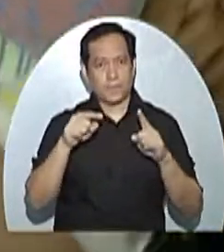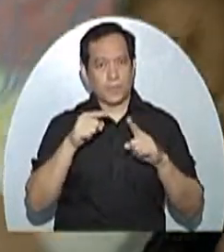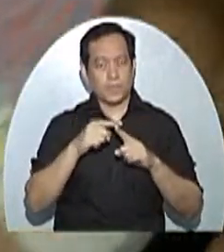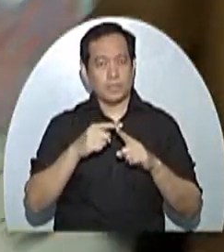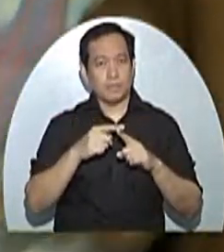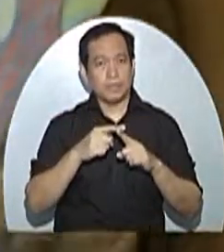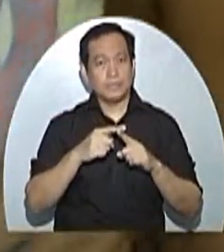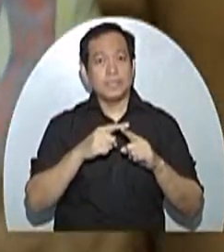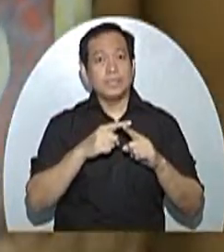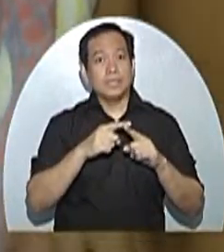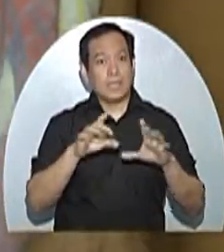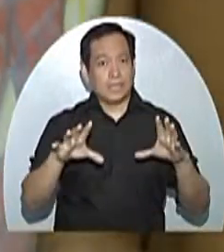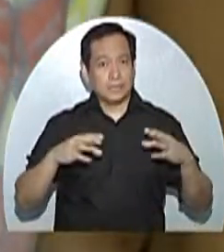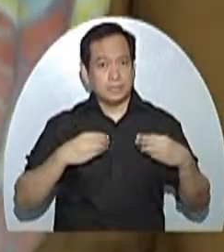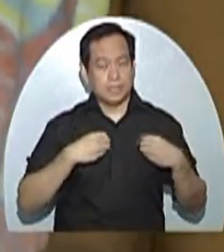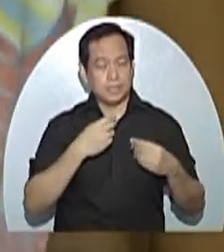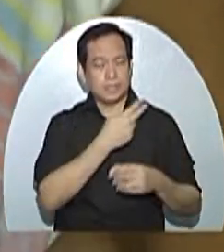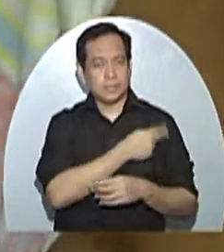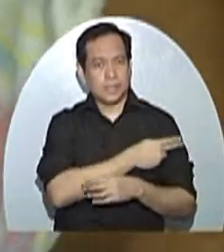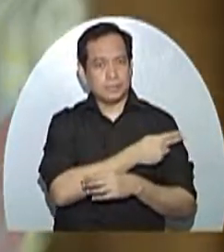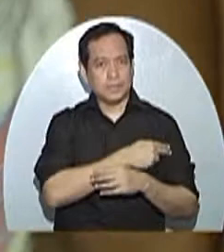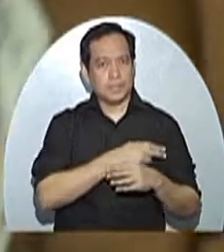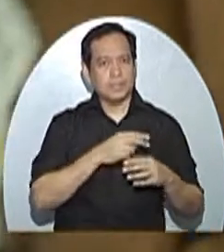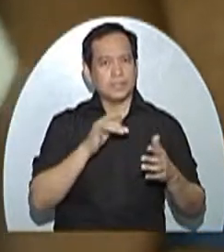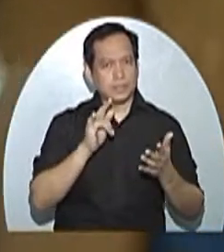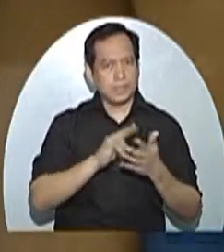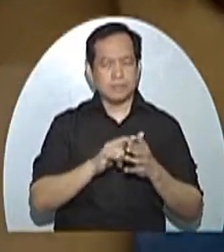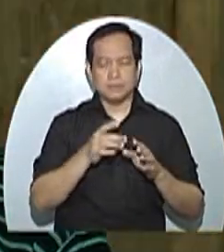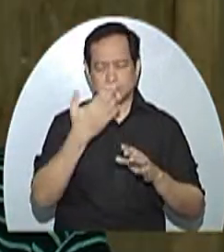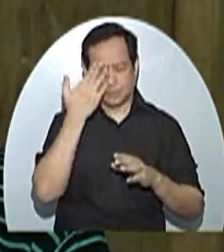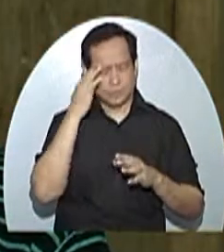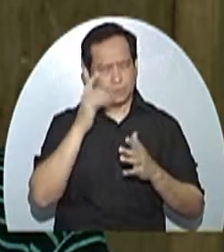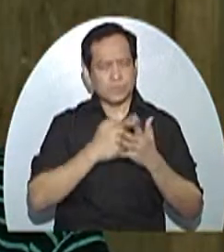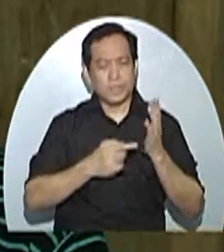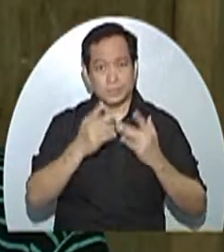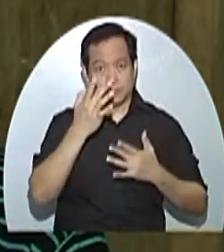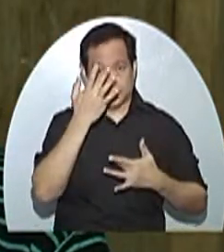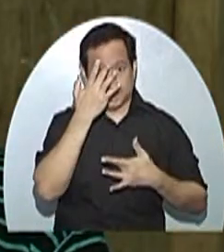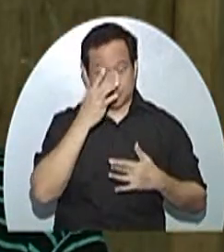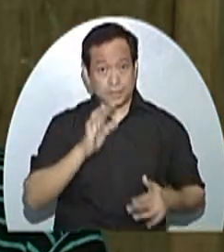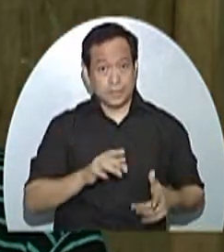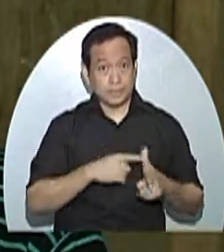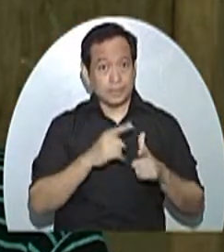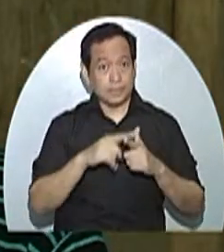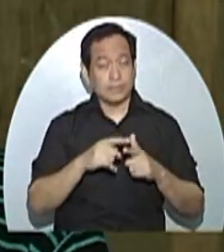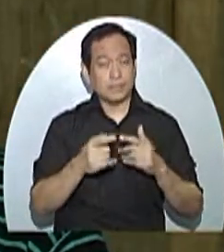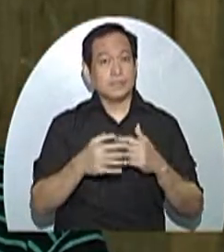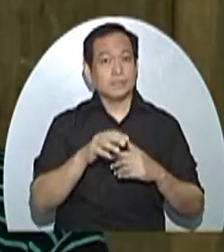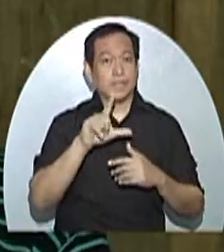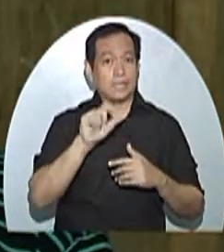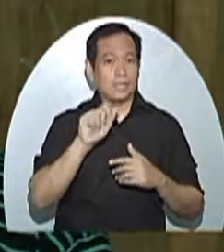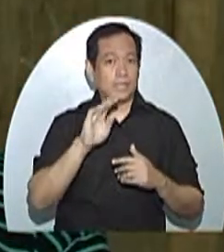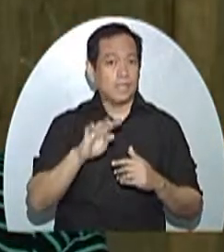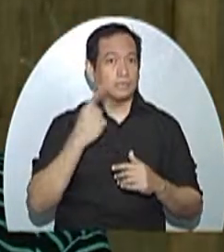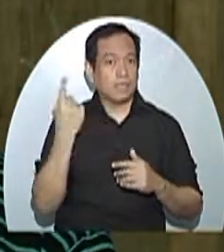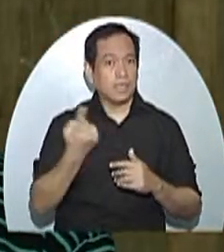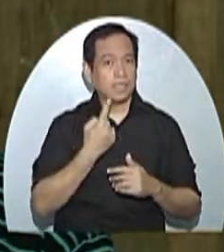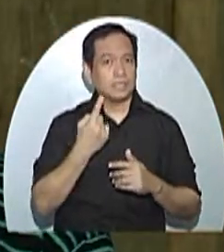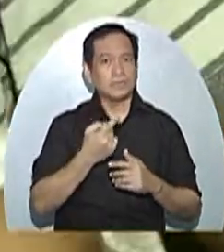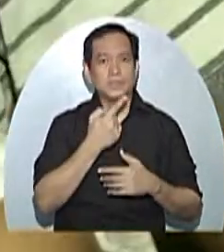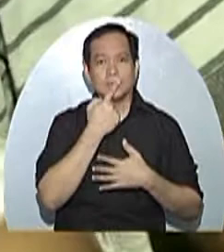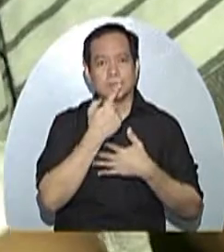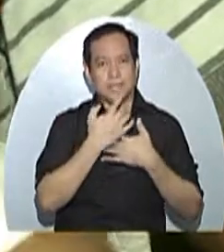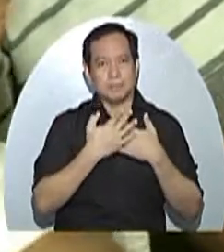na-admit siya, na hindi pa alam kung anong sakit niya, tapos nagtagal laboratory, puro laboratory,